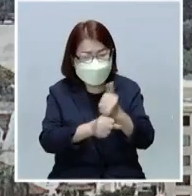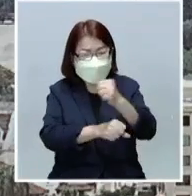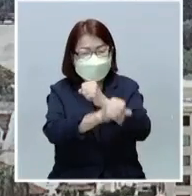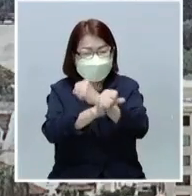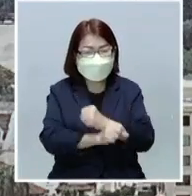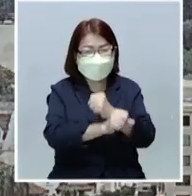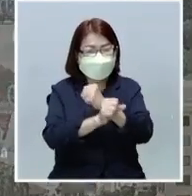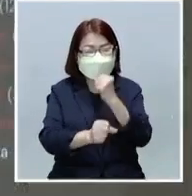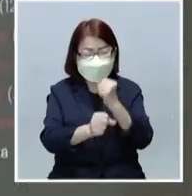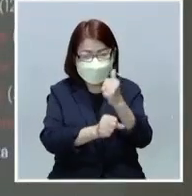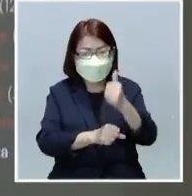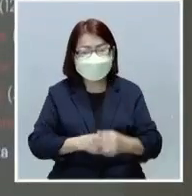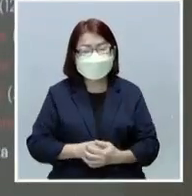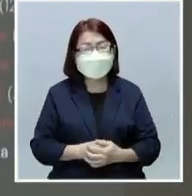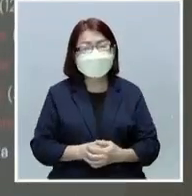การณ์ได้ค่ะ